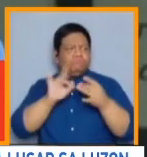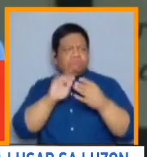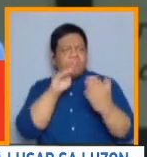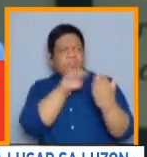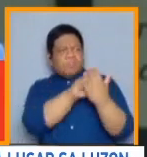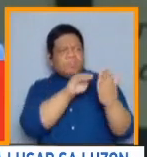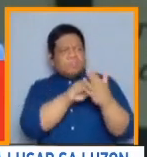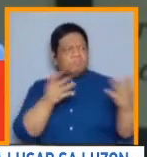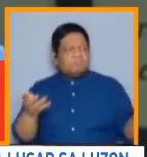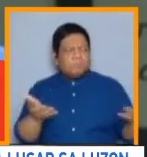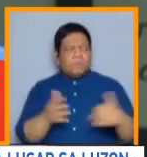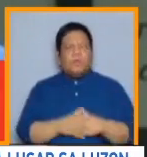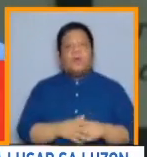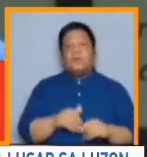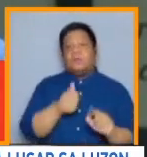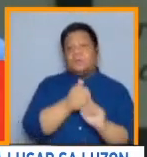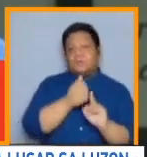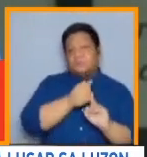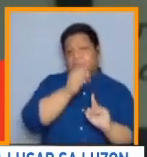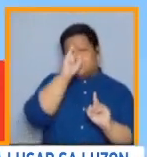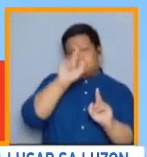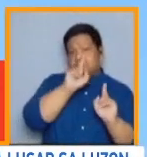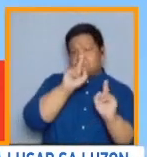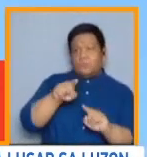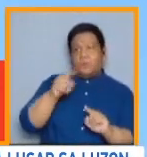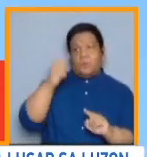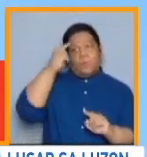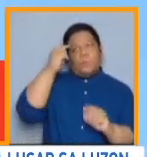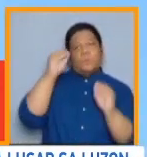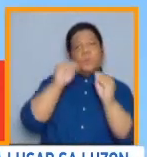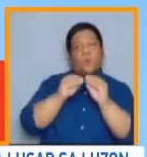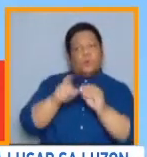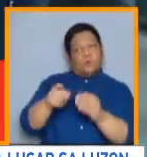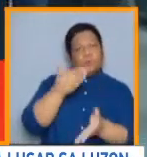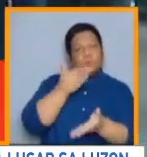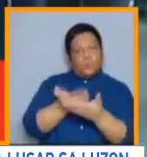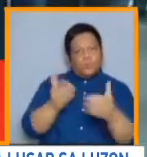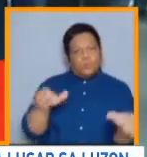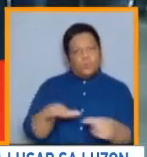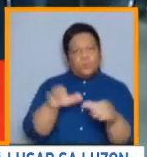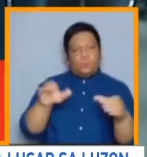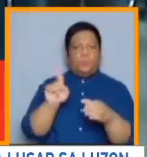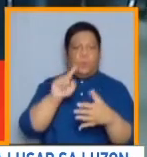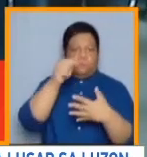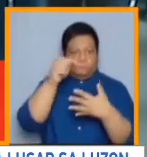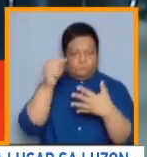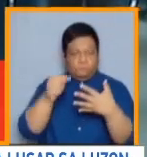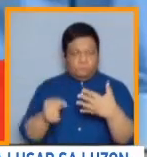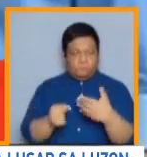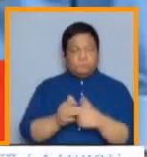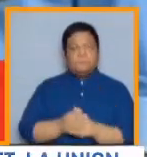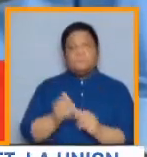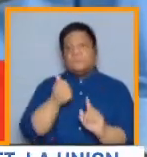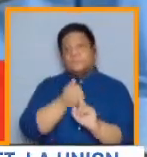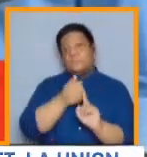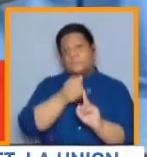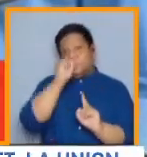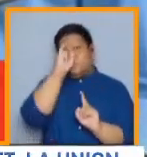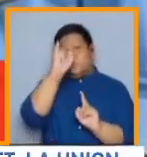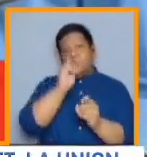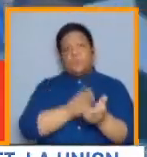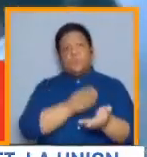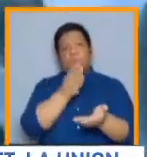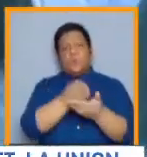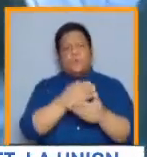niya ang mga magagandang nagawa ng administrasyon. Dumalo rin si Moreno sa flag raising ceremony ng mga kawani at opisyal na